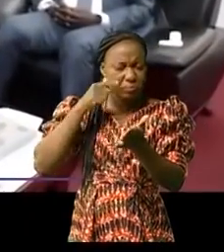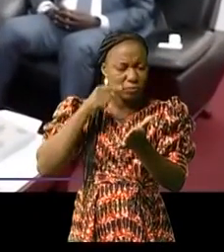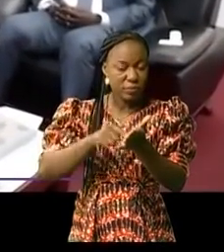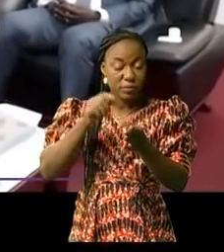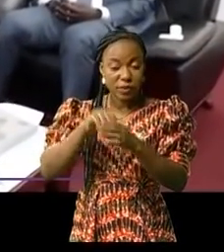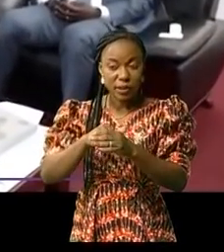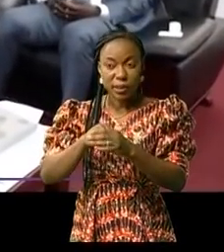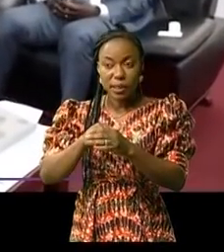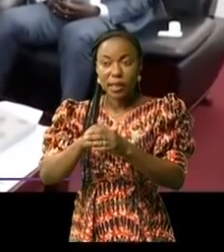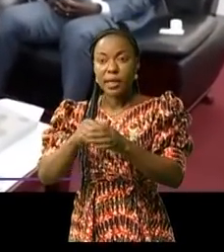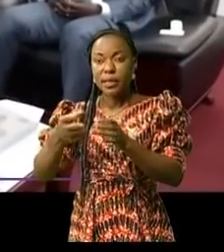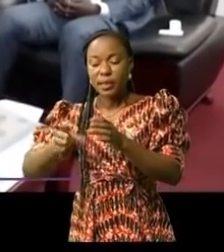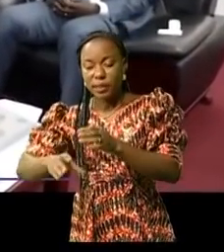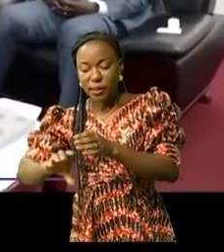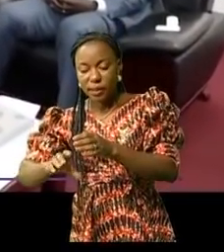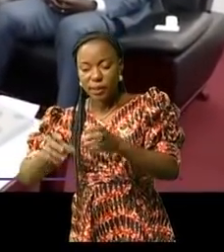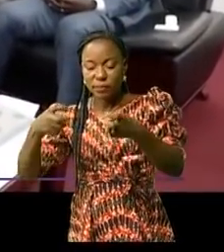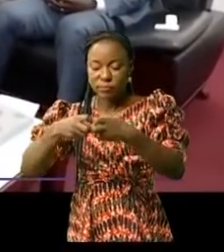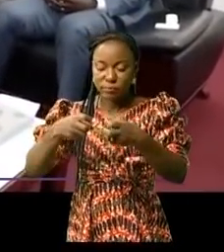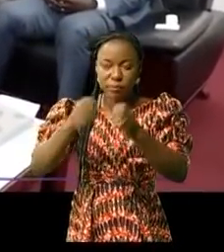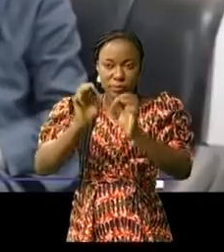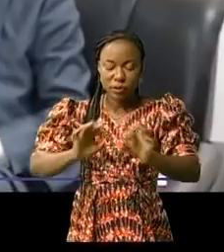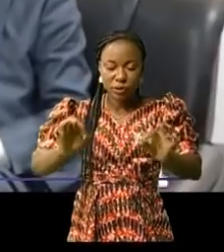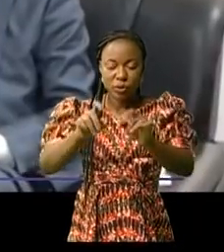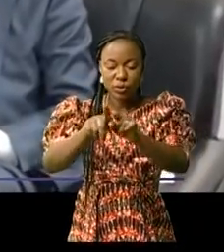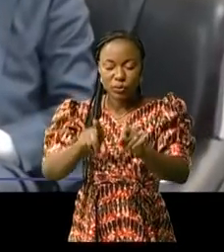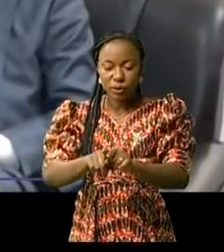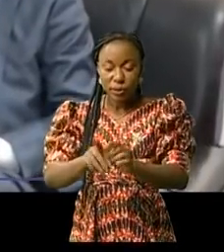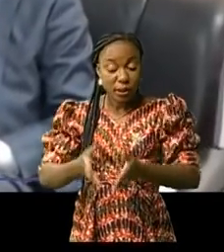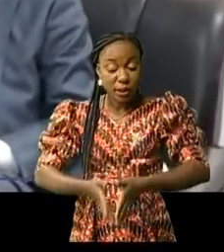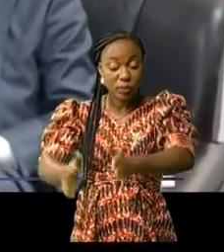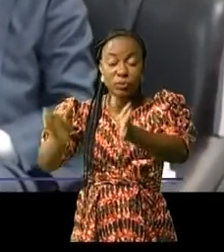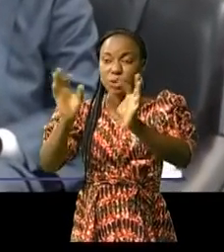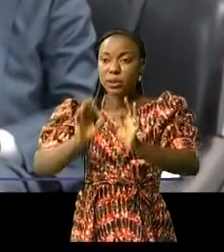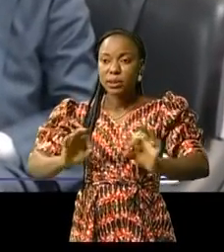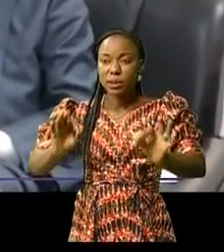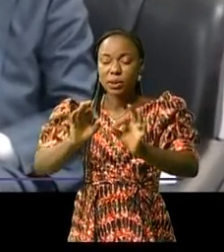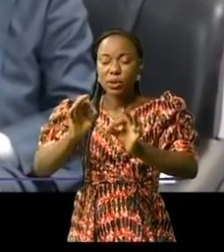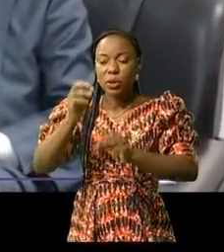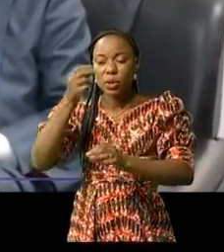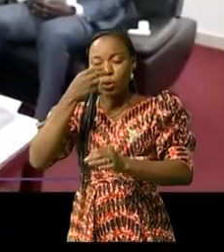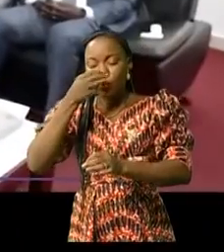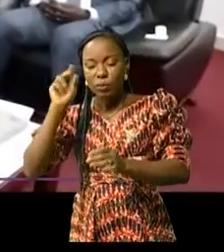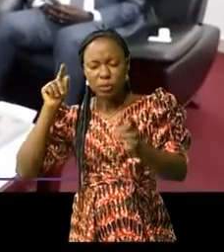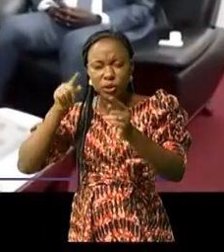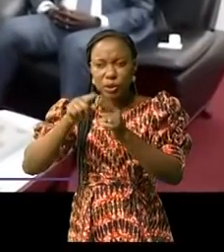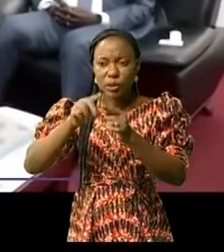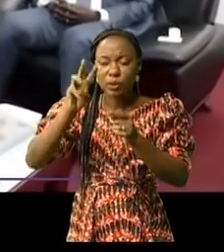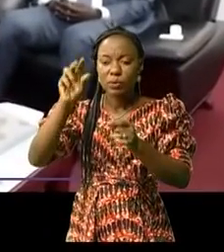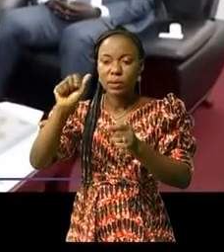énergie électrique et l'inaccessibilité de la route walikale et goma pour l'évacuation des produits